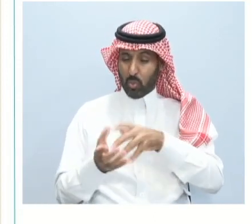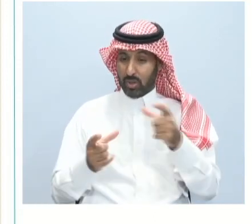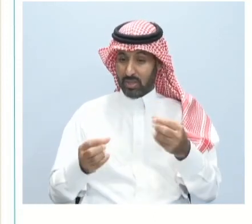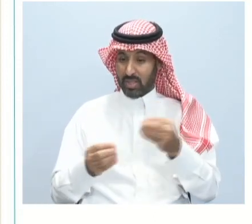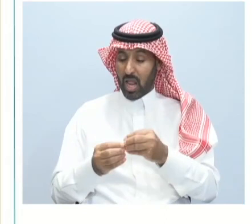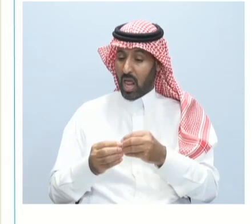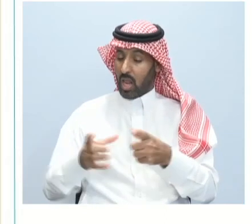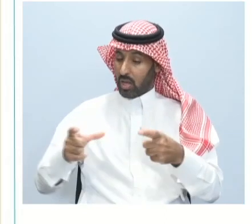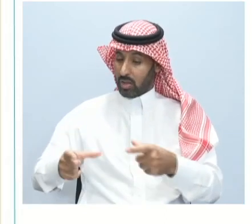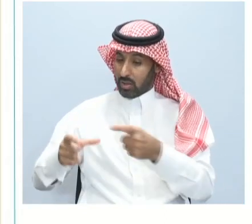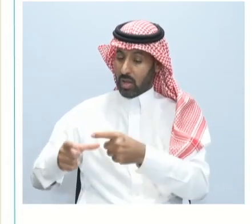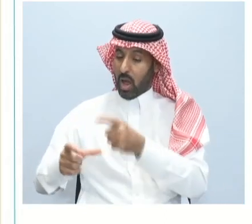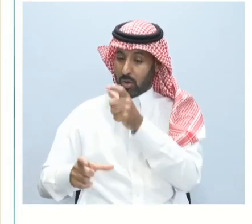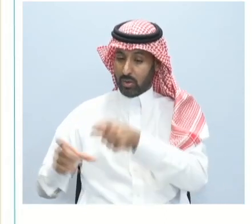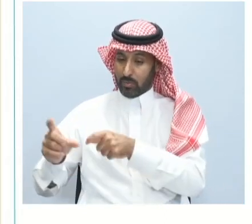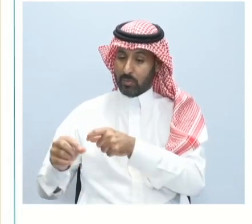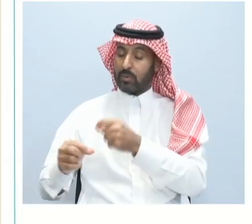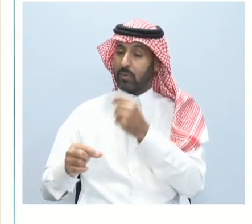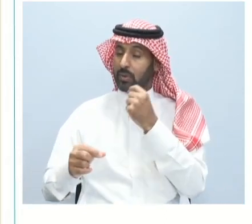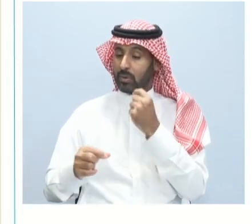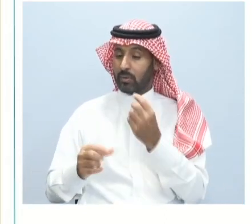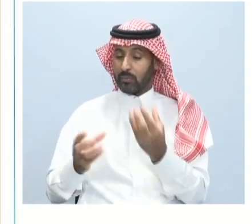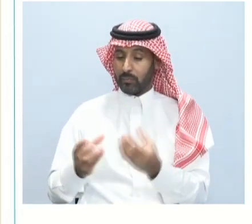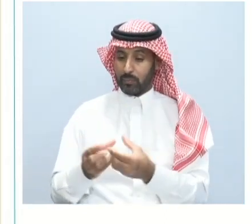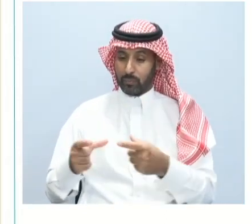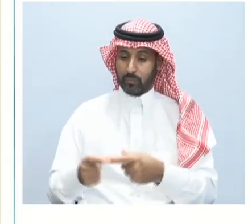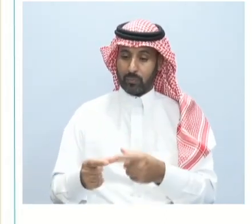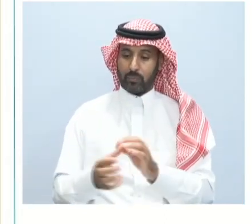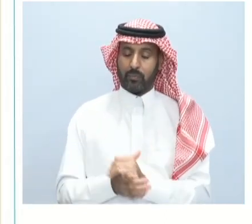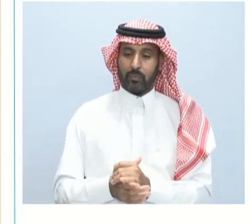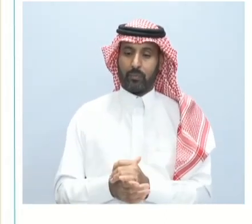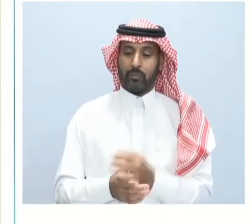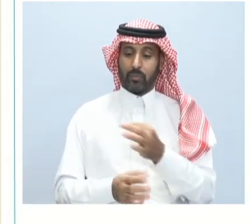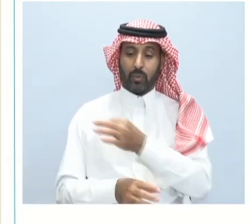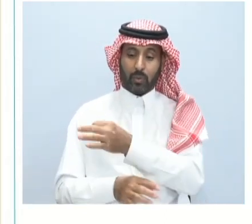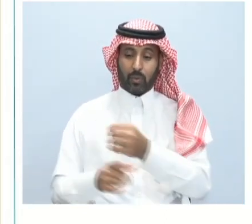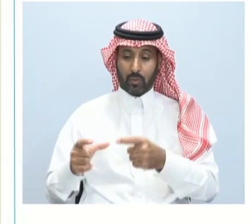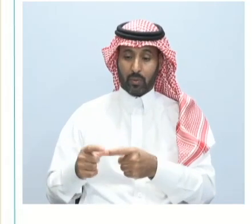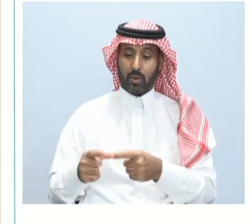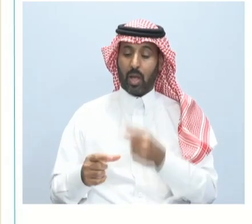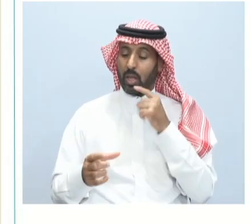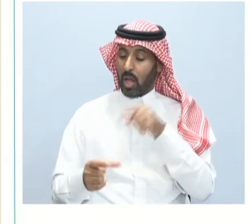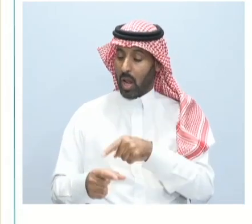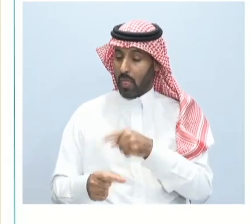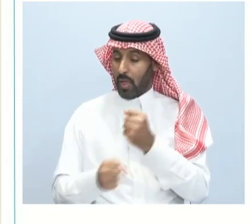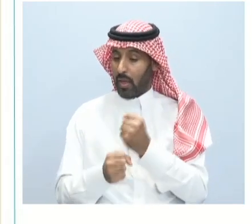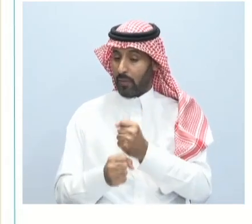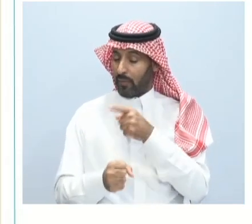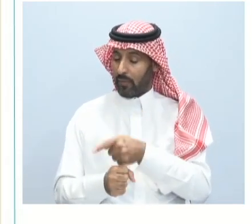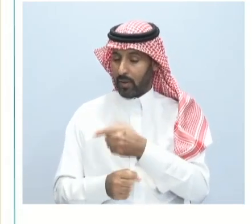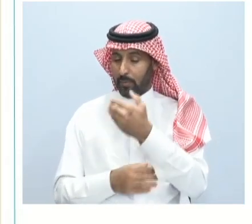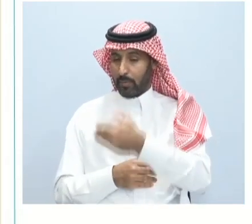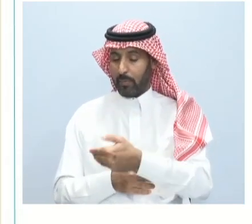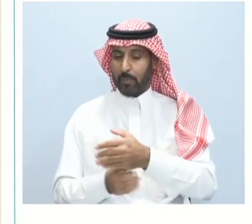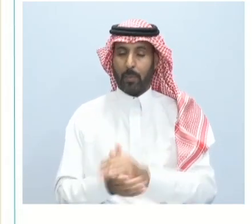التالي بحيث تستخدم خوارزميه الحل الاستدلاليه الجشعه لتكليف اعضاء الفريق بالمهمه